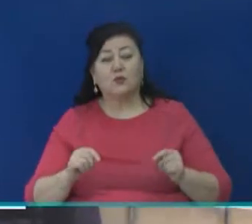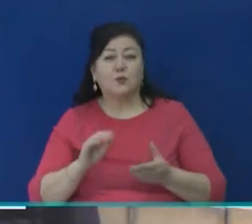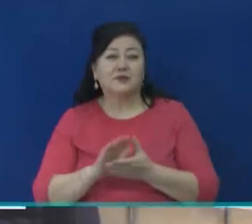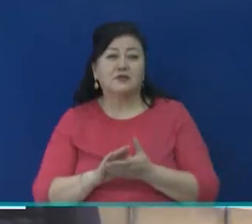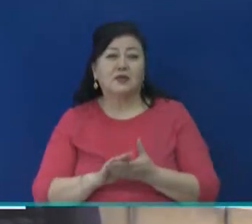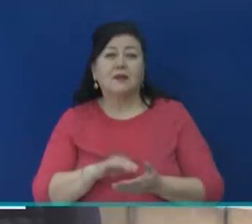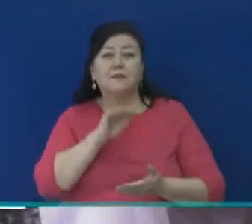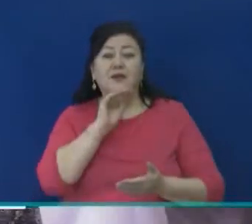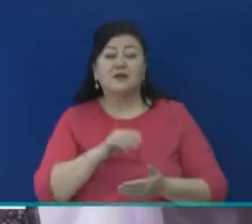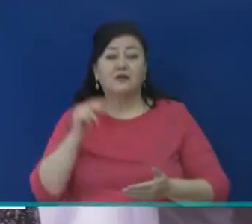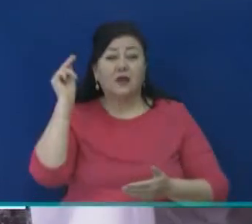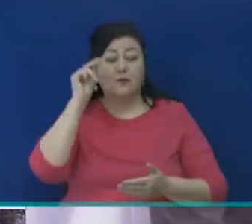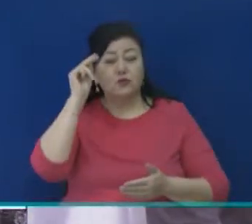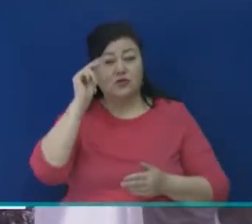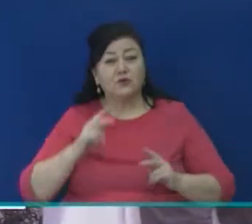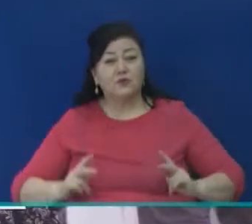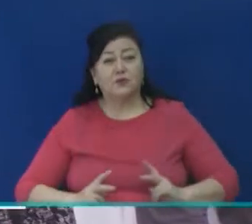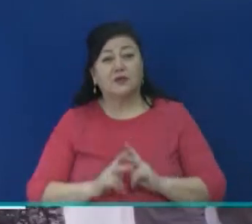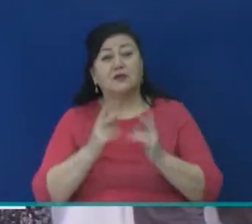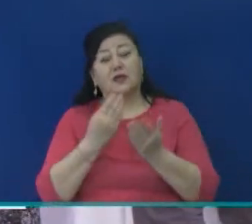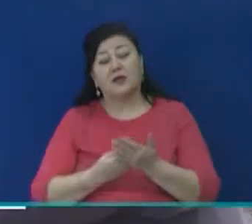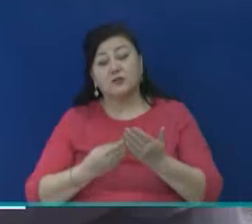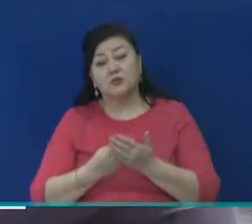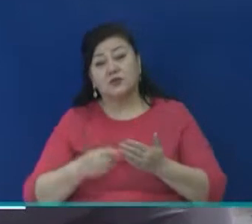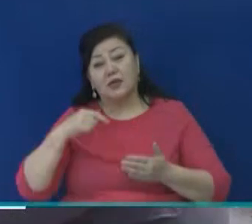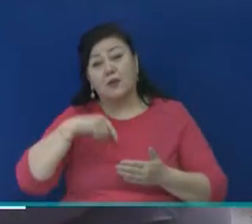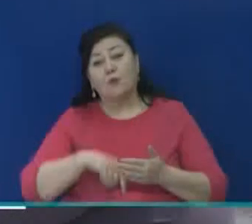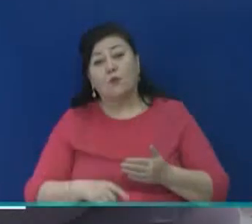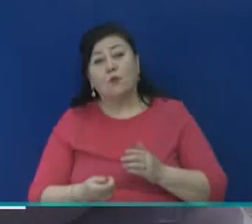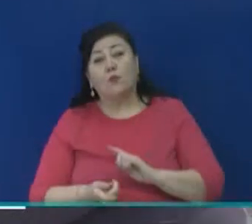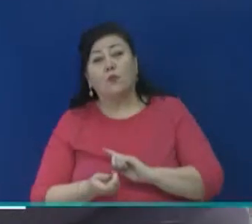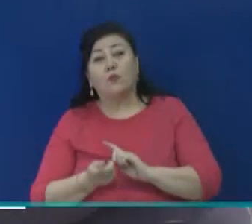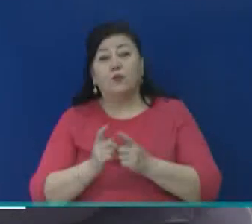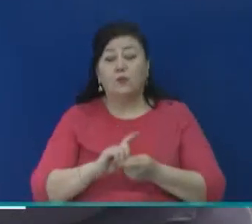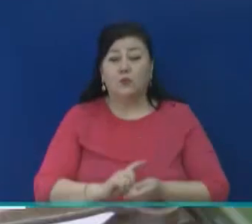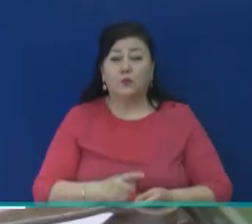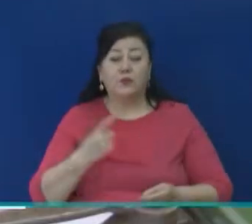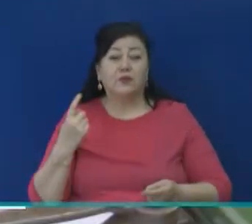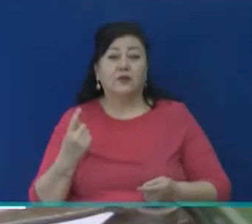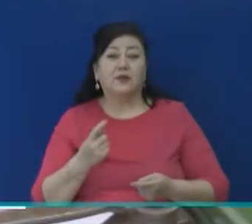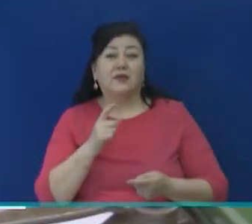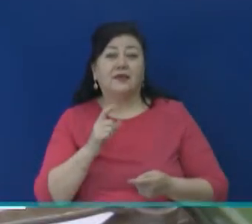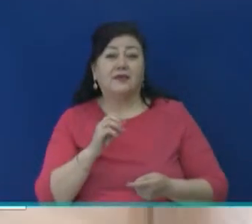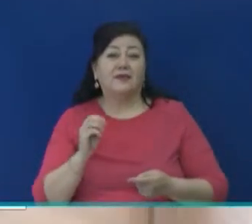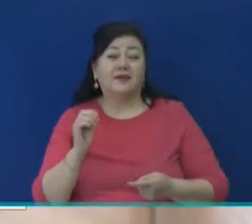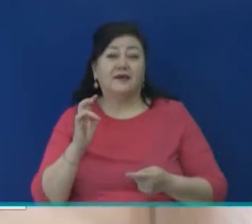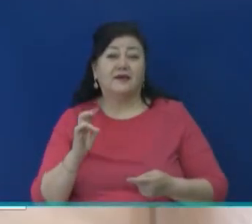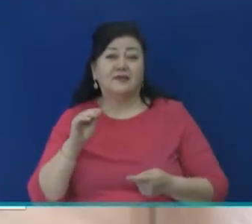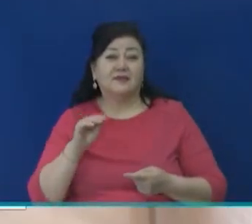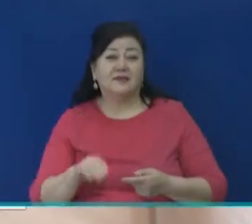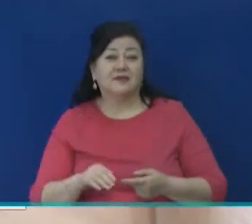обучают в университете также прошла консультация психологов по преодолению тревожности перед единым национальным тестированием